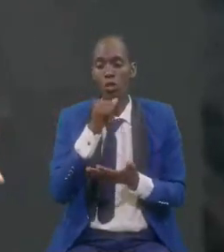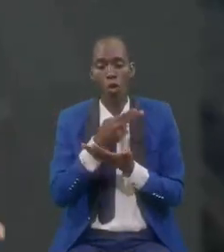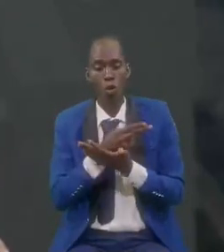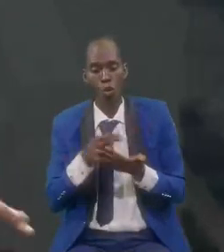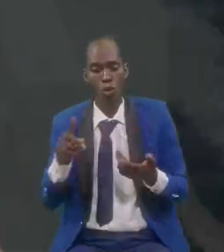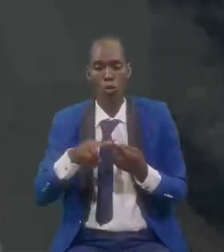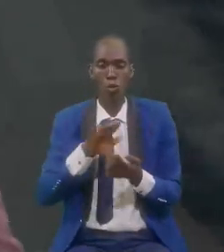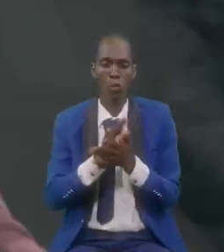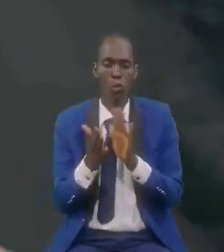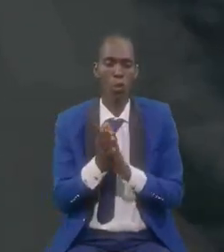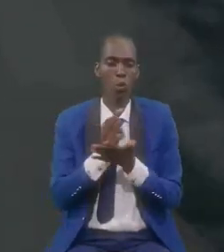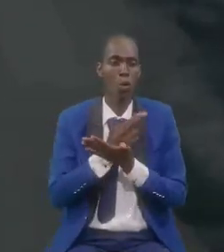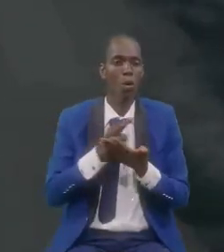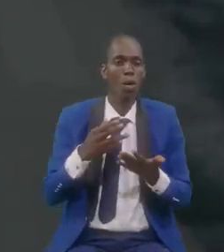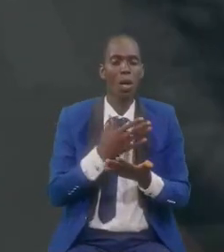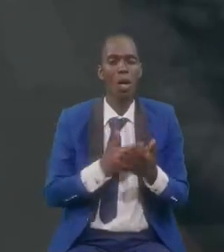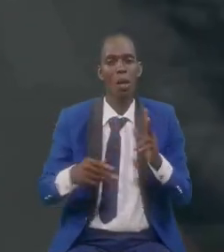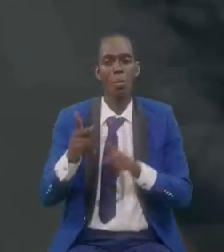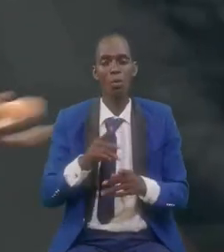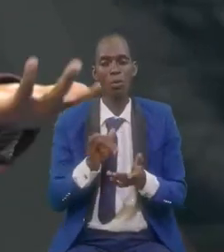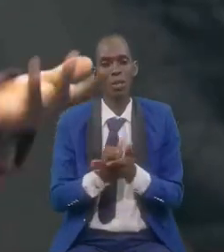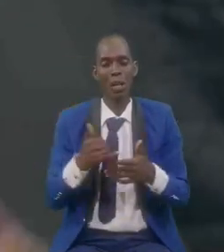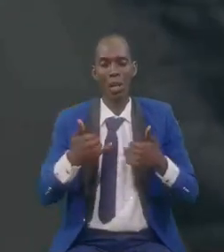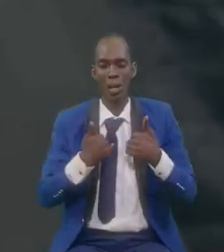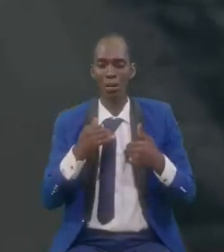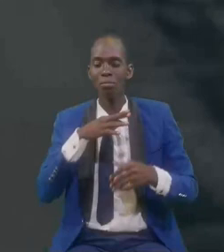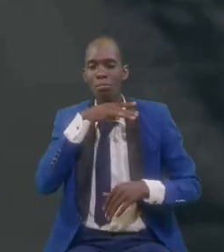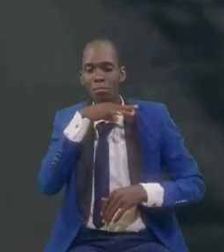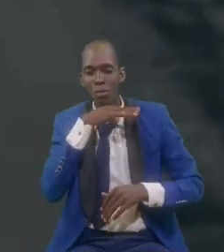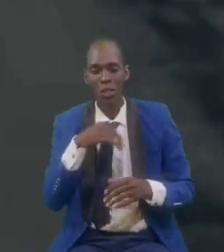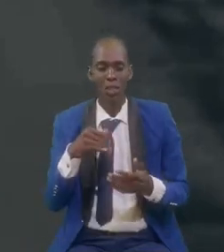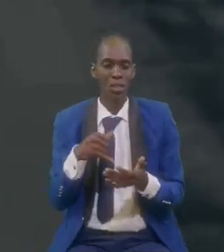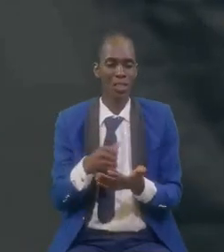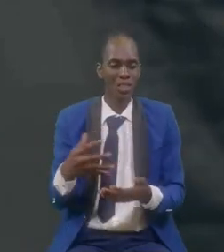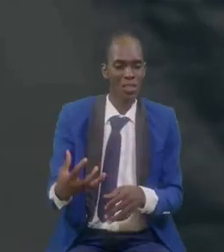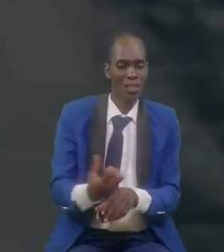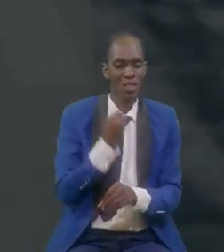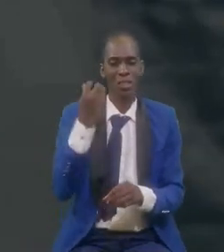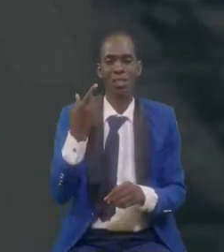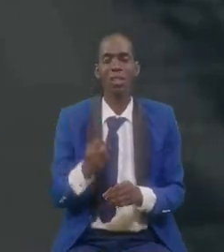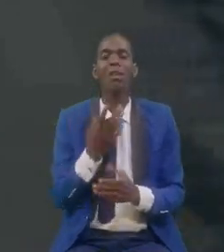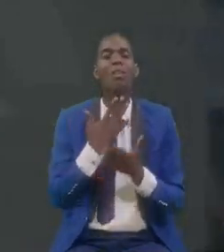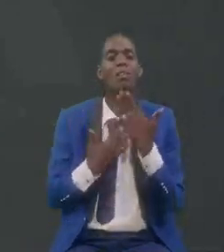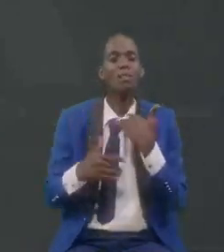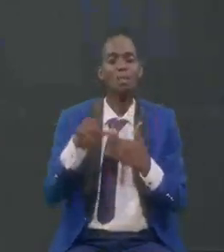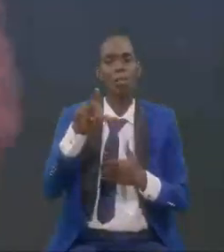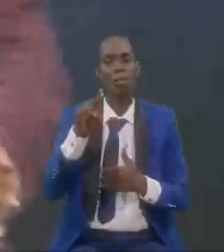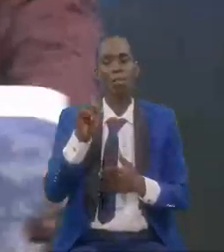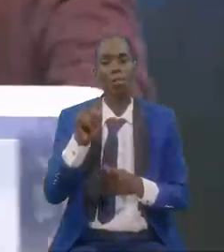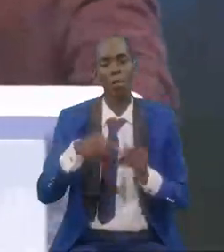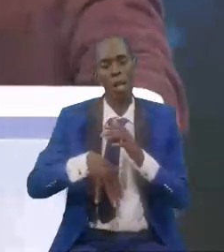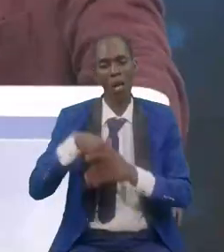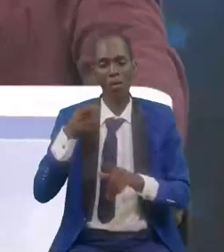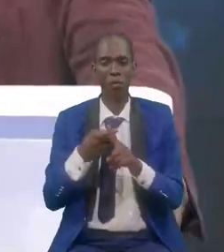et ceux-là qui étaient dans les souillures, courbés dans les convoitises mondaines, cela ôte la souillure de